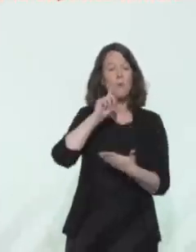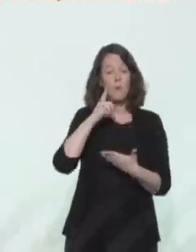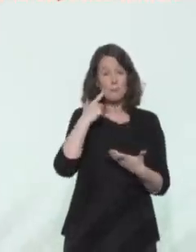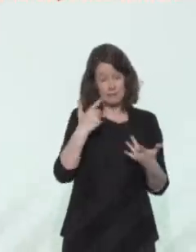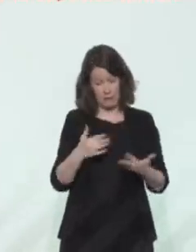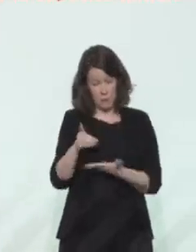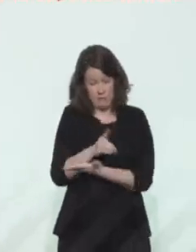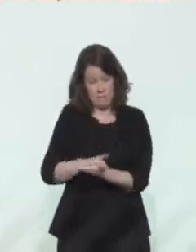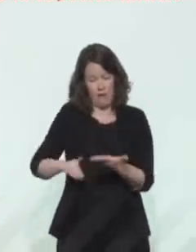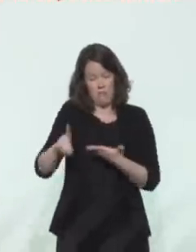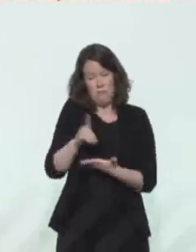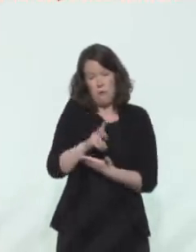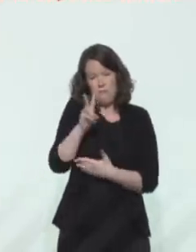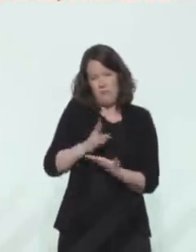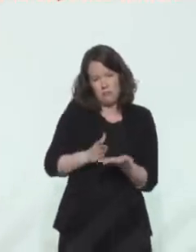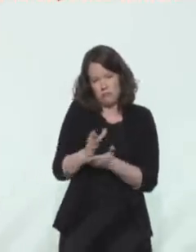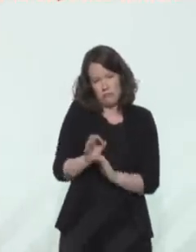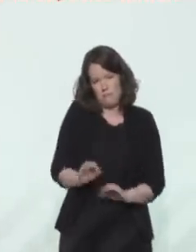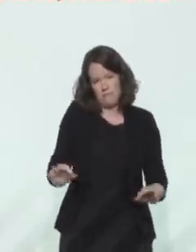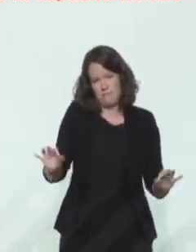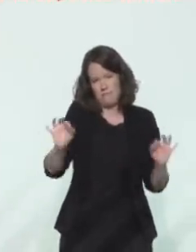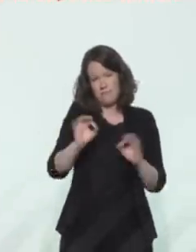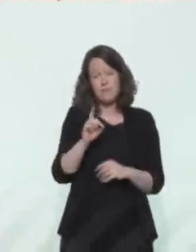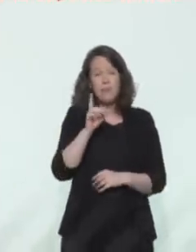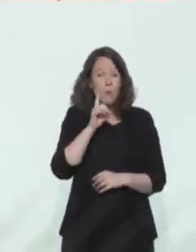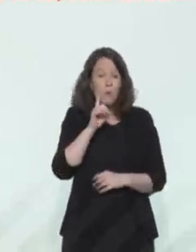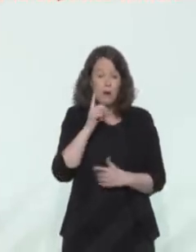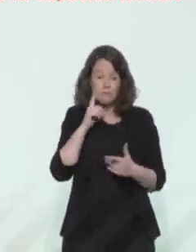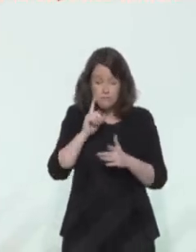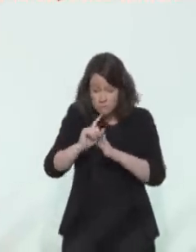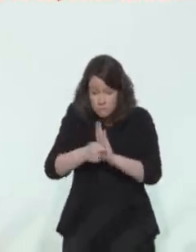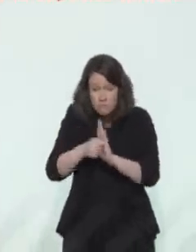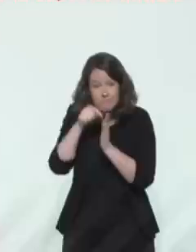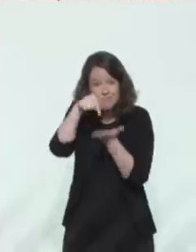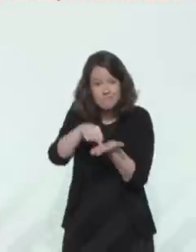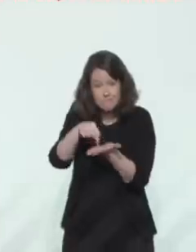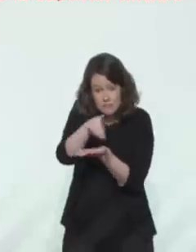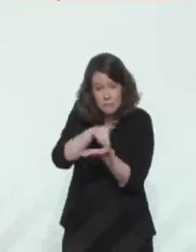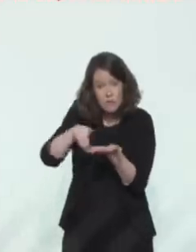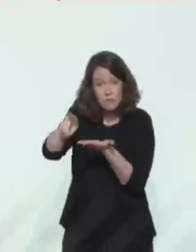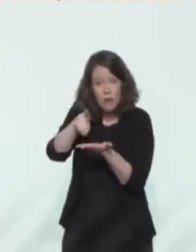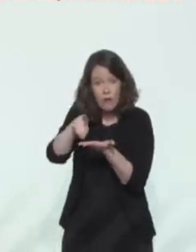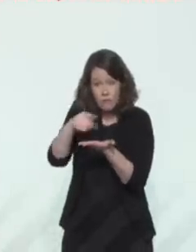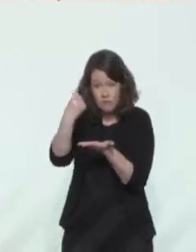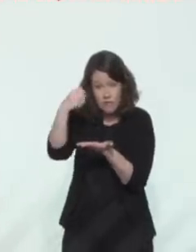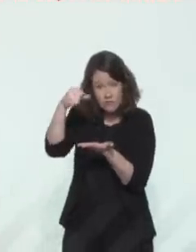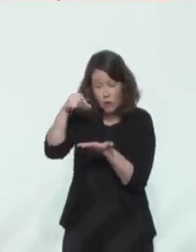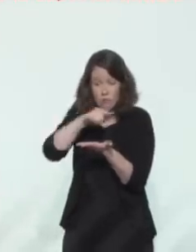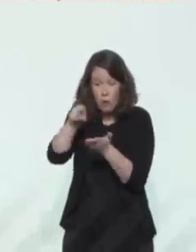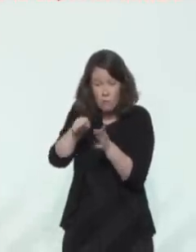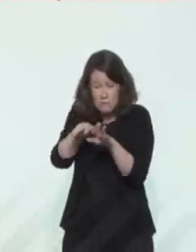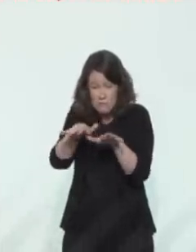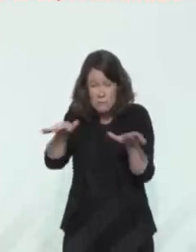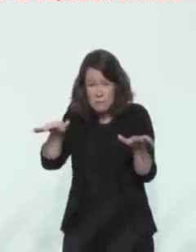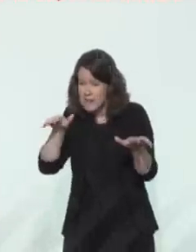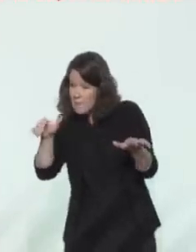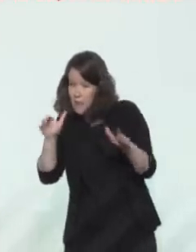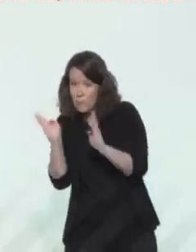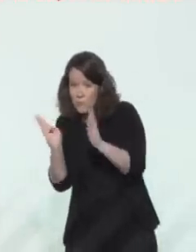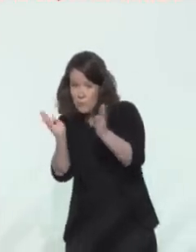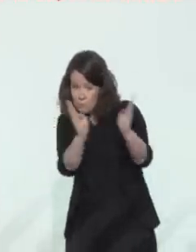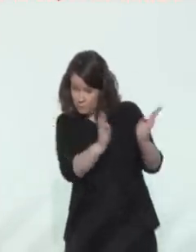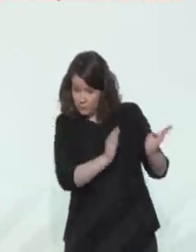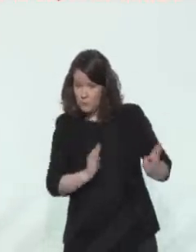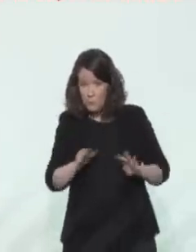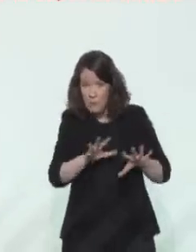dans la région Grand Est, lorsque l'épidémie frappe un territoire, on fait appel alors à toutes les réanimations, à tous les établissements de santé publics